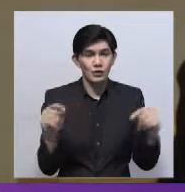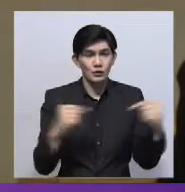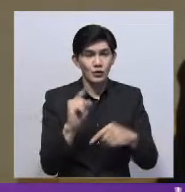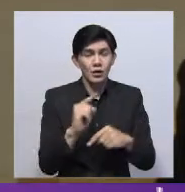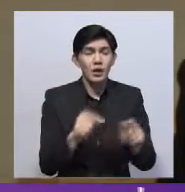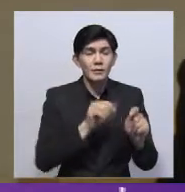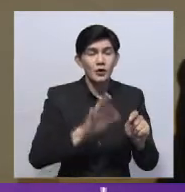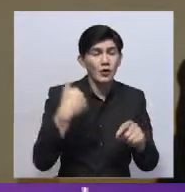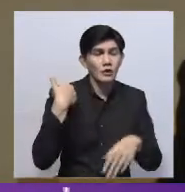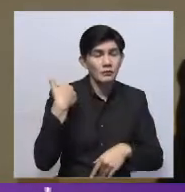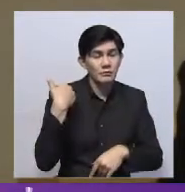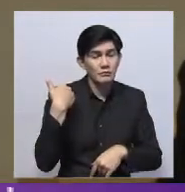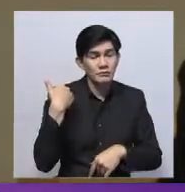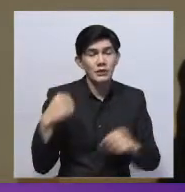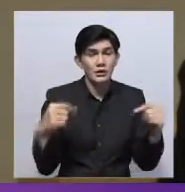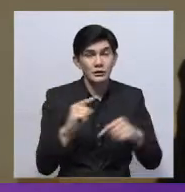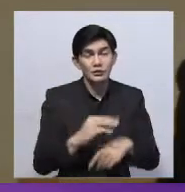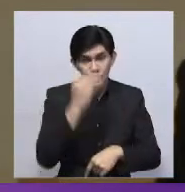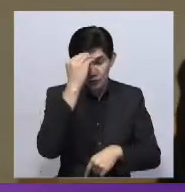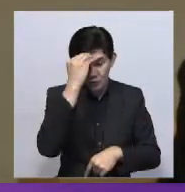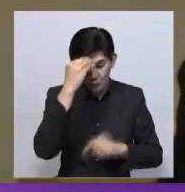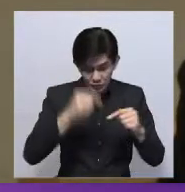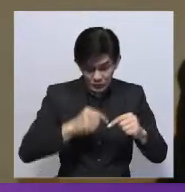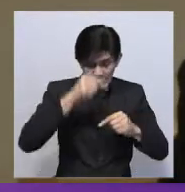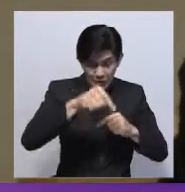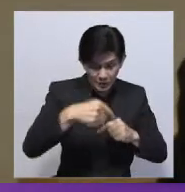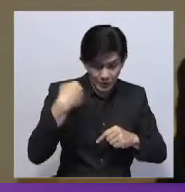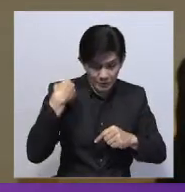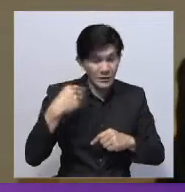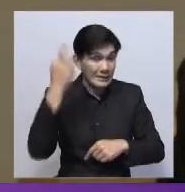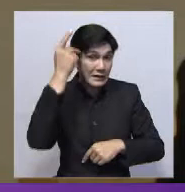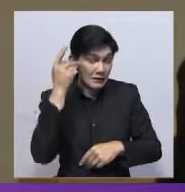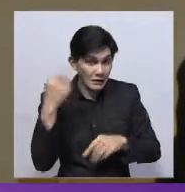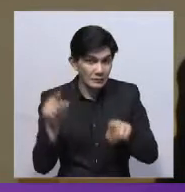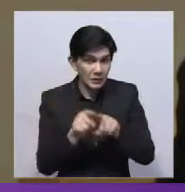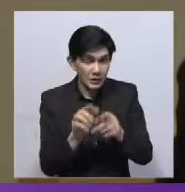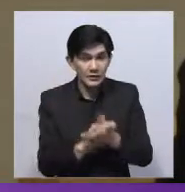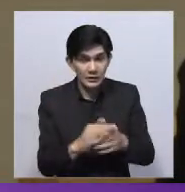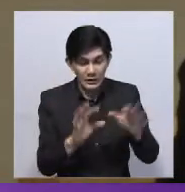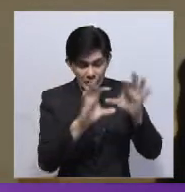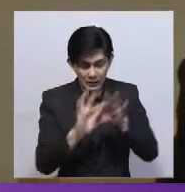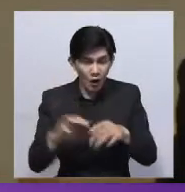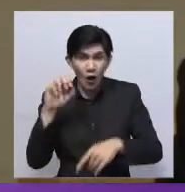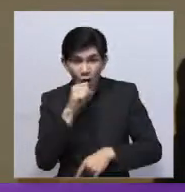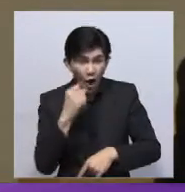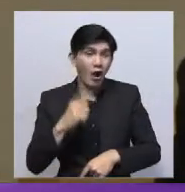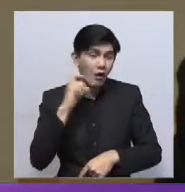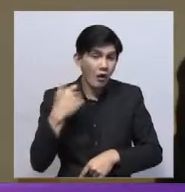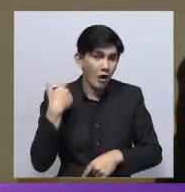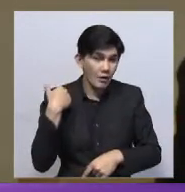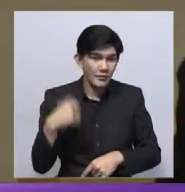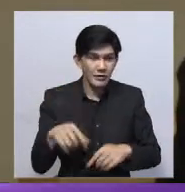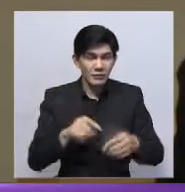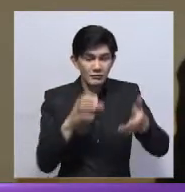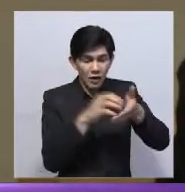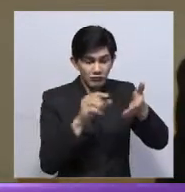มันก็เชื่อมกับไอ้ตรงข้ามคือปูซานนะฮะของเกาหลีแล้วก็เชื่อมกับไต้หวันฮ่องกงแถมมีสิ